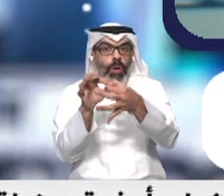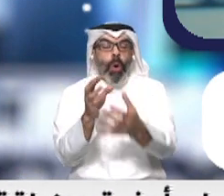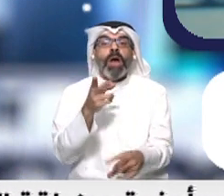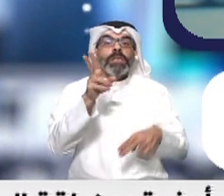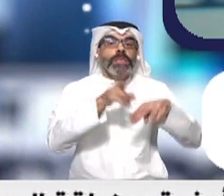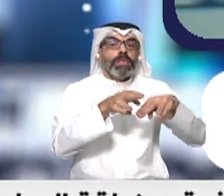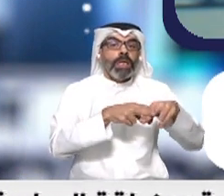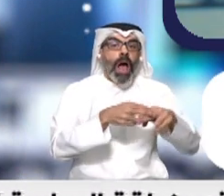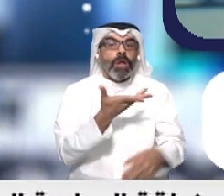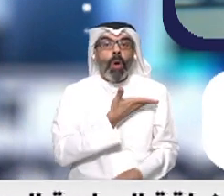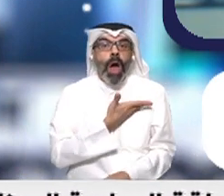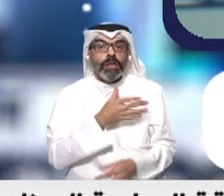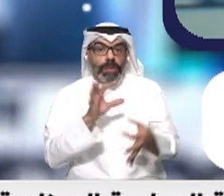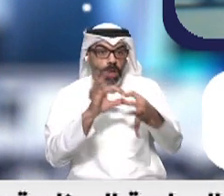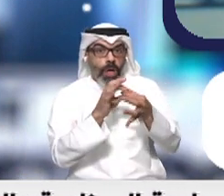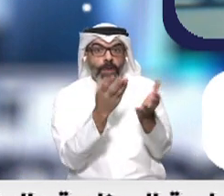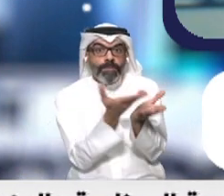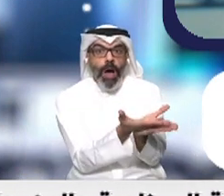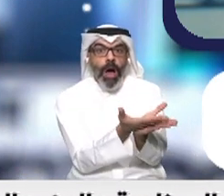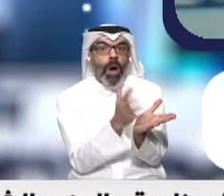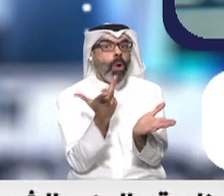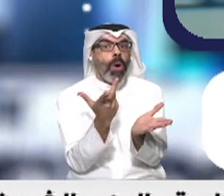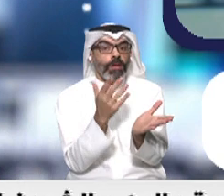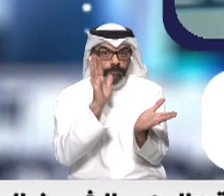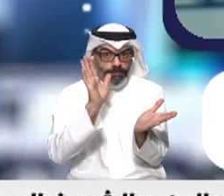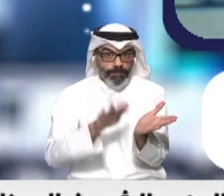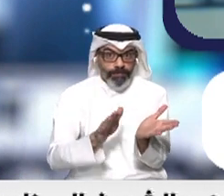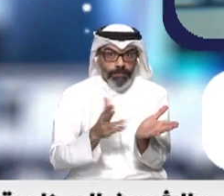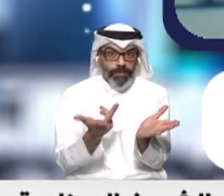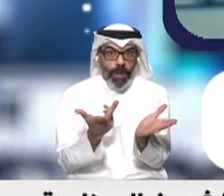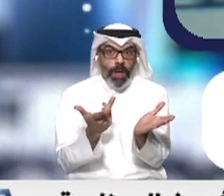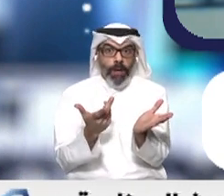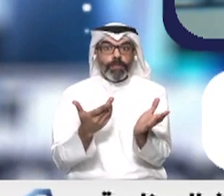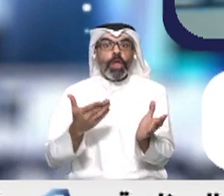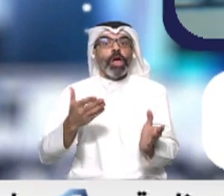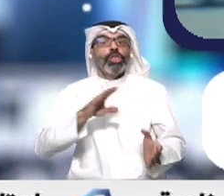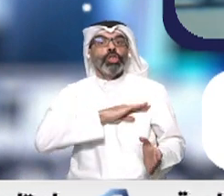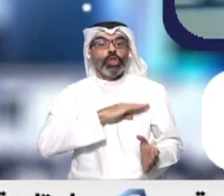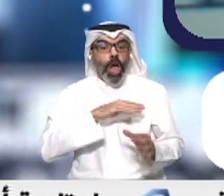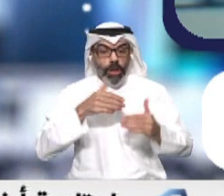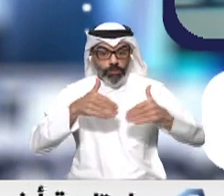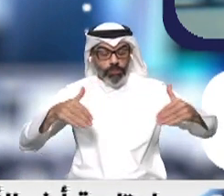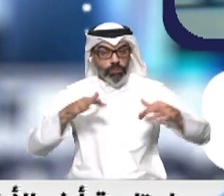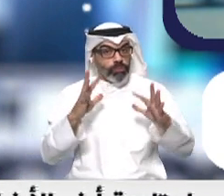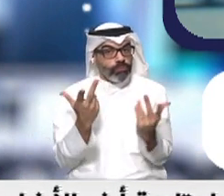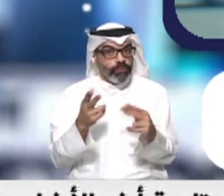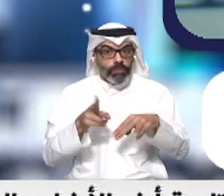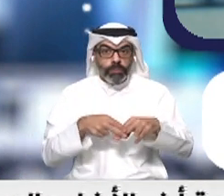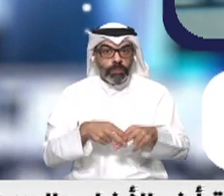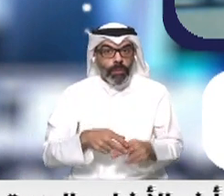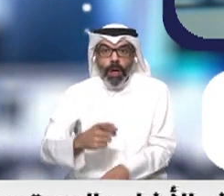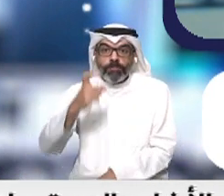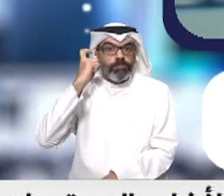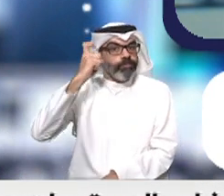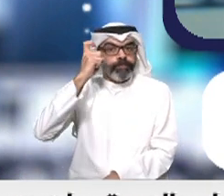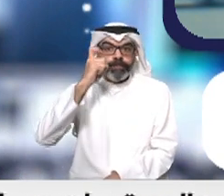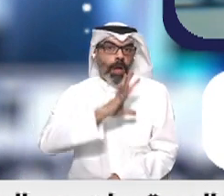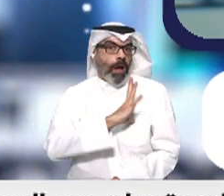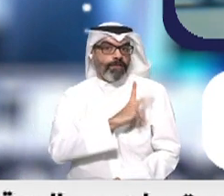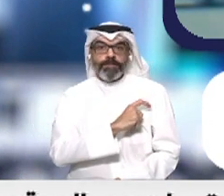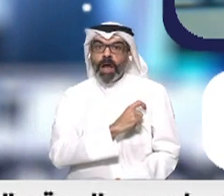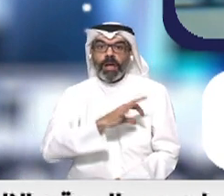فهذه ستأخذ مراحل إن كانت تواجد بعض القوات الإسرائيلية. لكن لن يقبل الفلسطينيون بأن يكون هناك